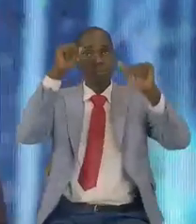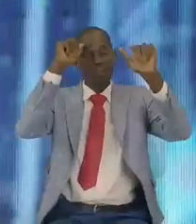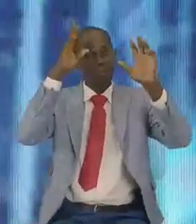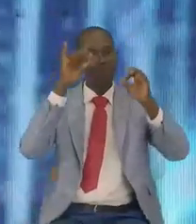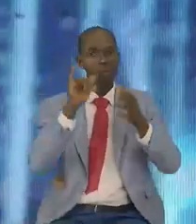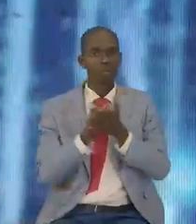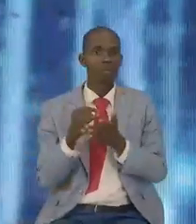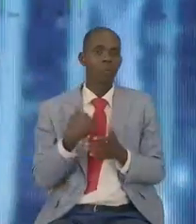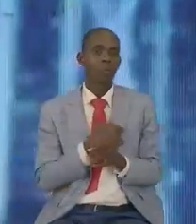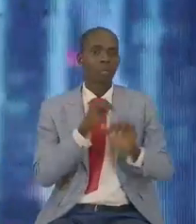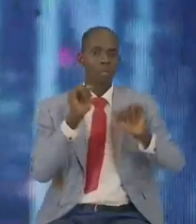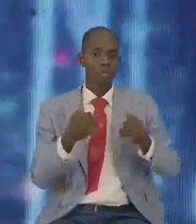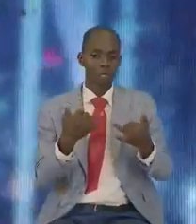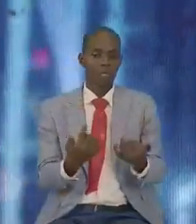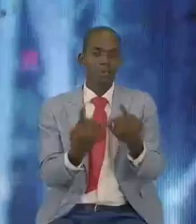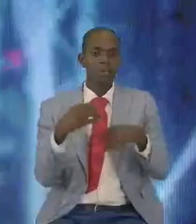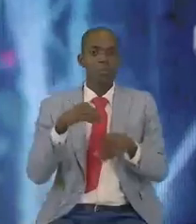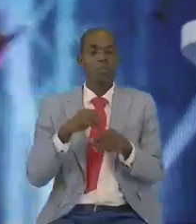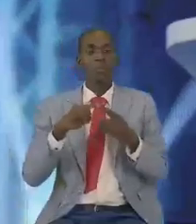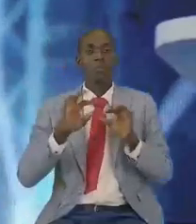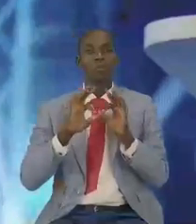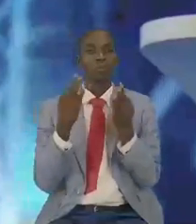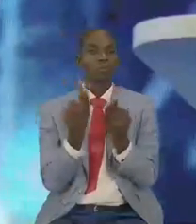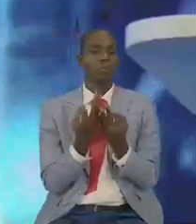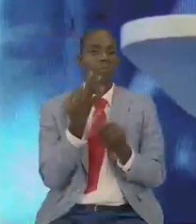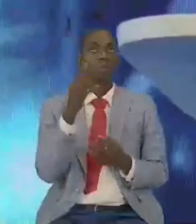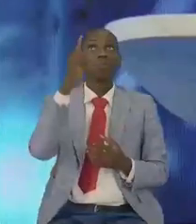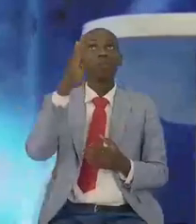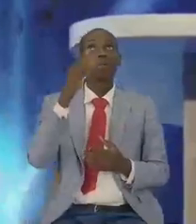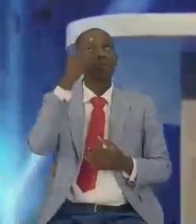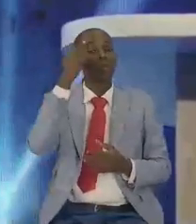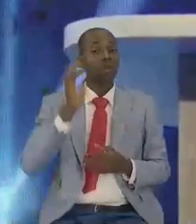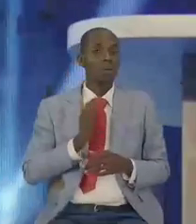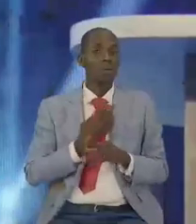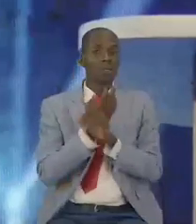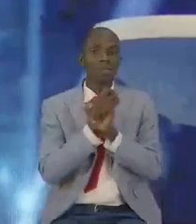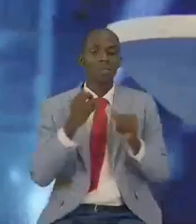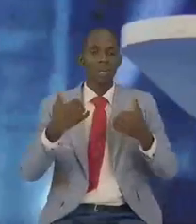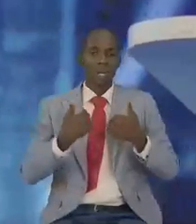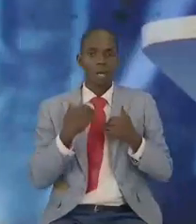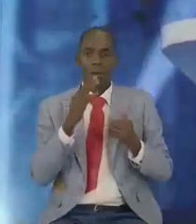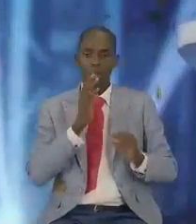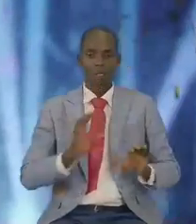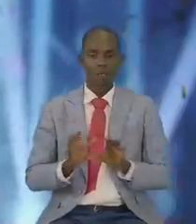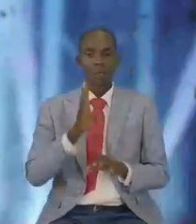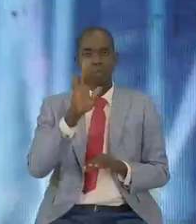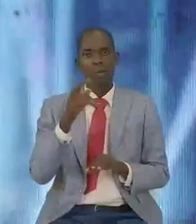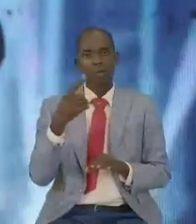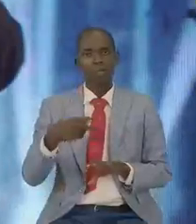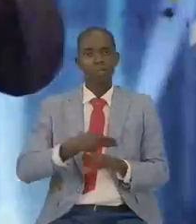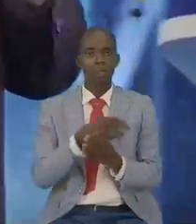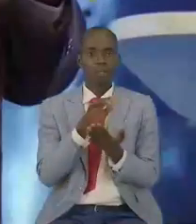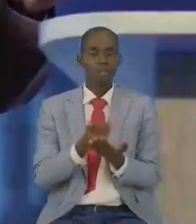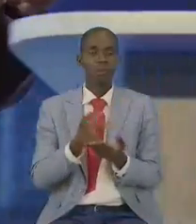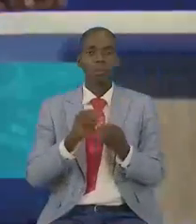venir dans la famille de Dieu parce que notre rédemption a été faite par l'agneau. Deuxième point,